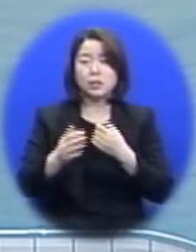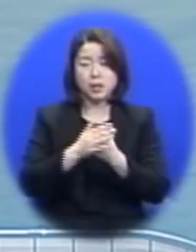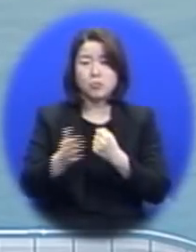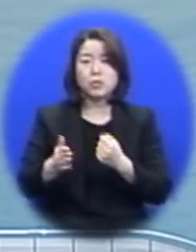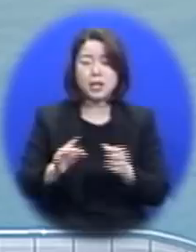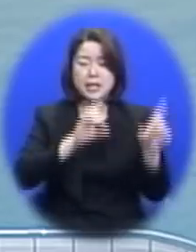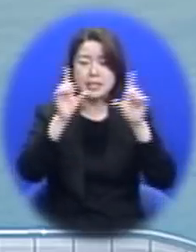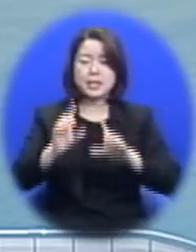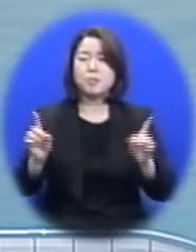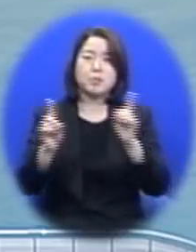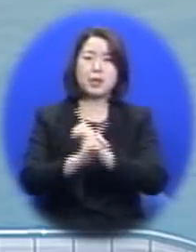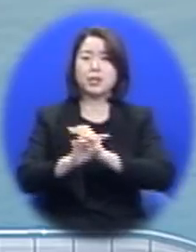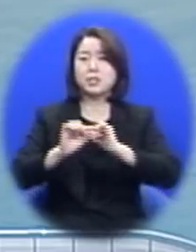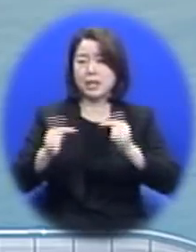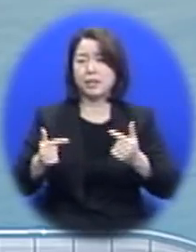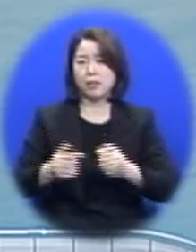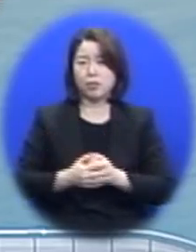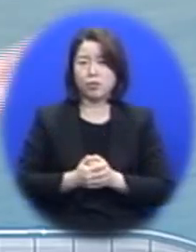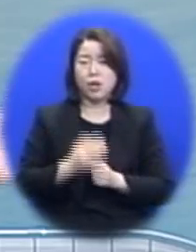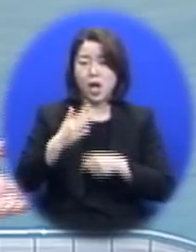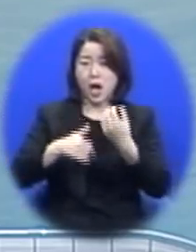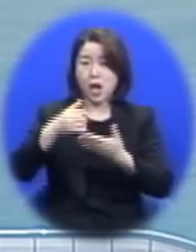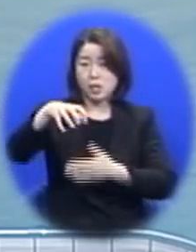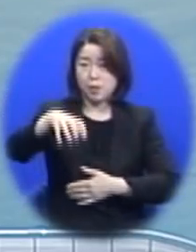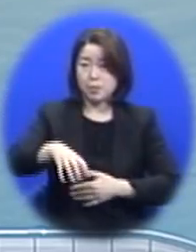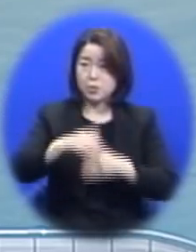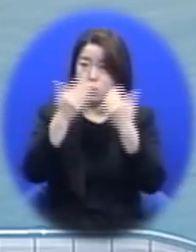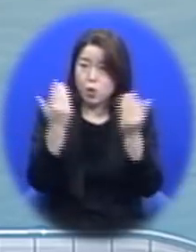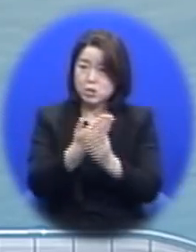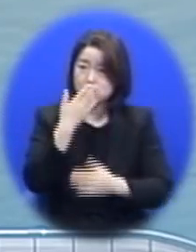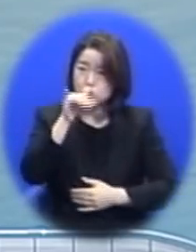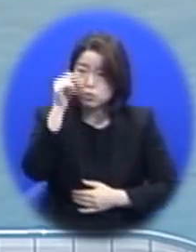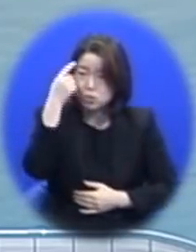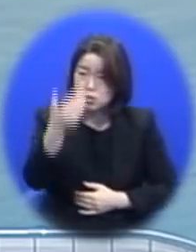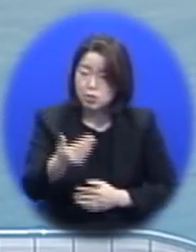안 바뀌는 거예요. 하나님 앞에서 완전할 수 있겠어?